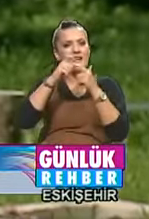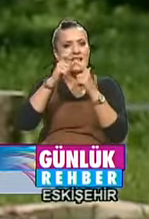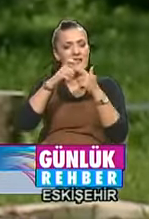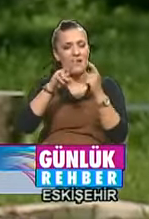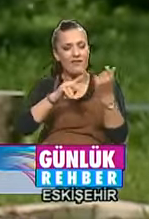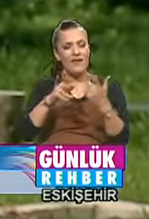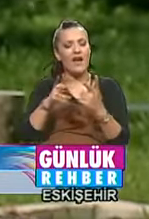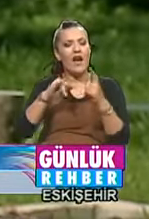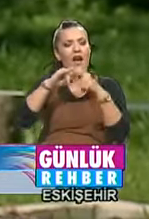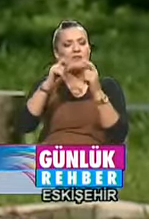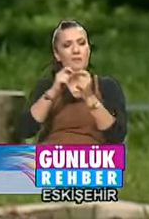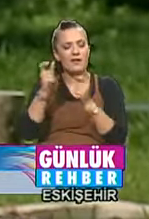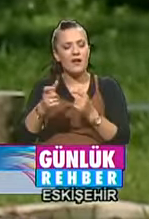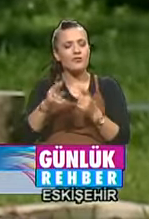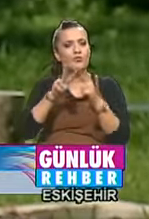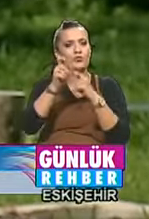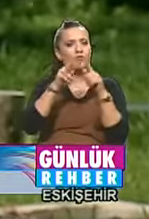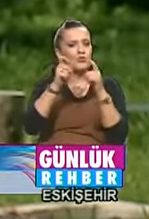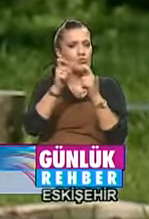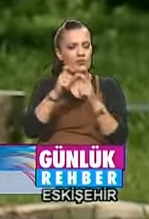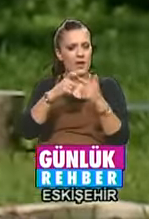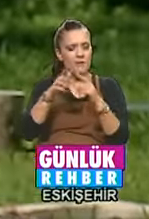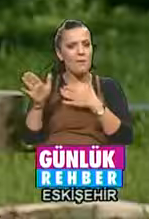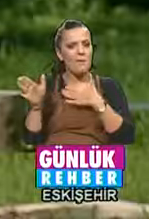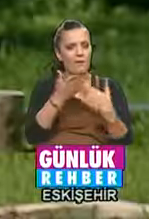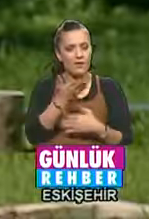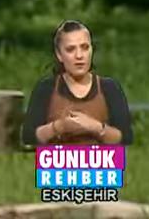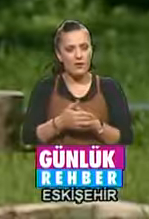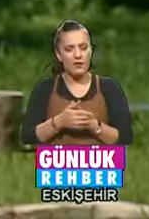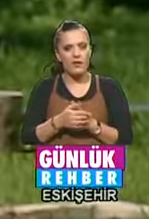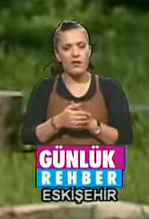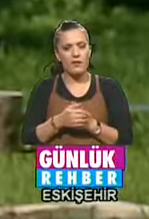Hacı Bektaş'tan, Yunus Emre'den, Mevlana'dan,